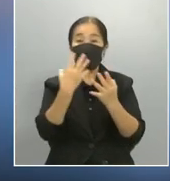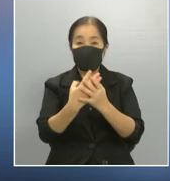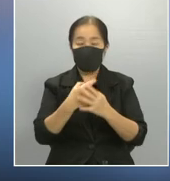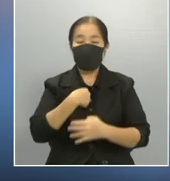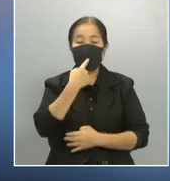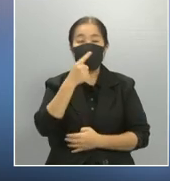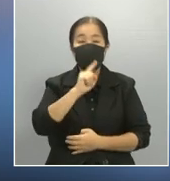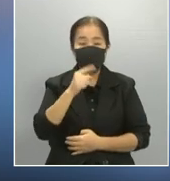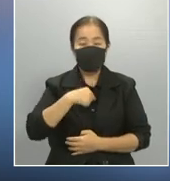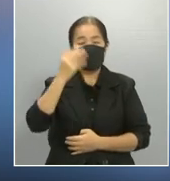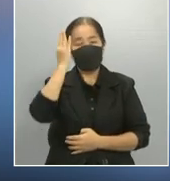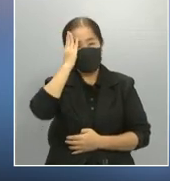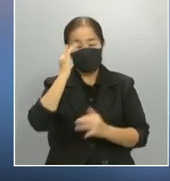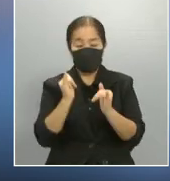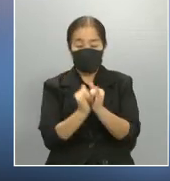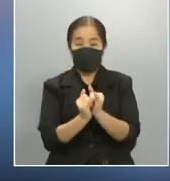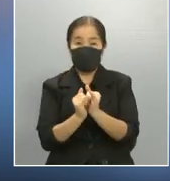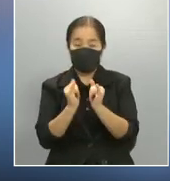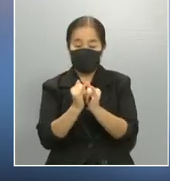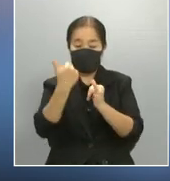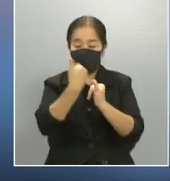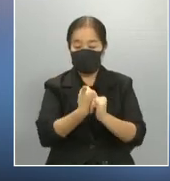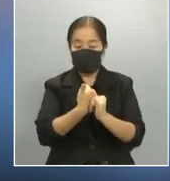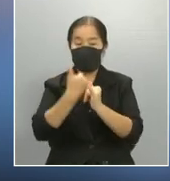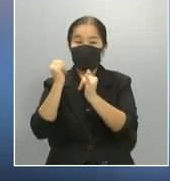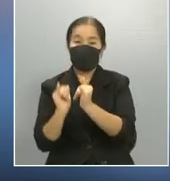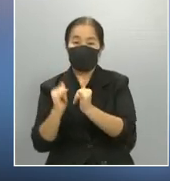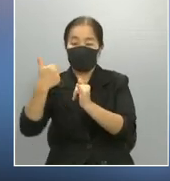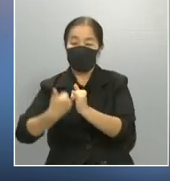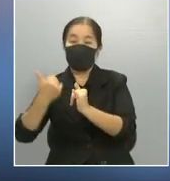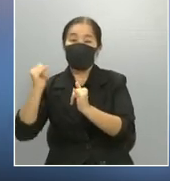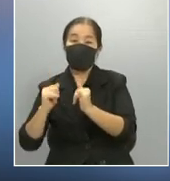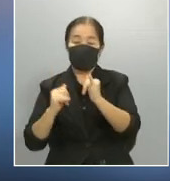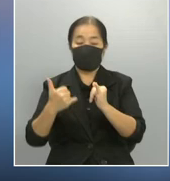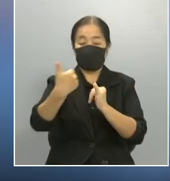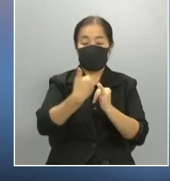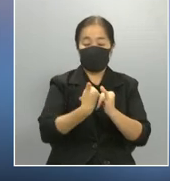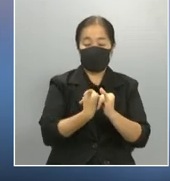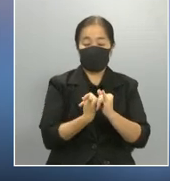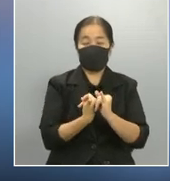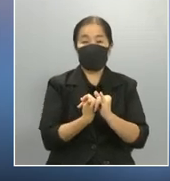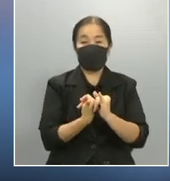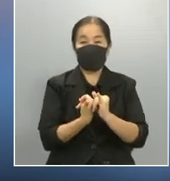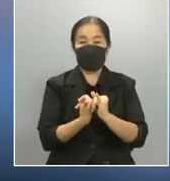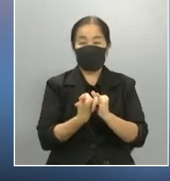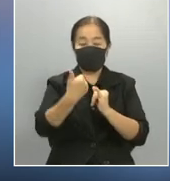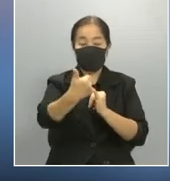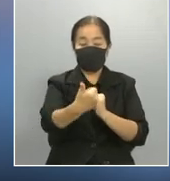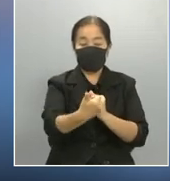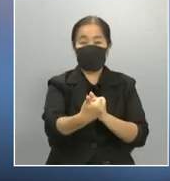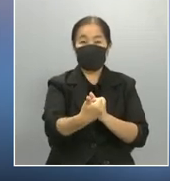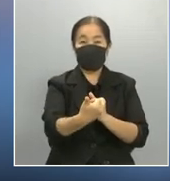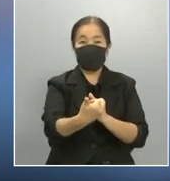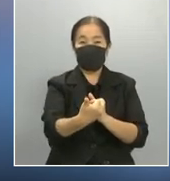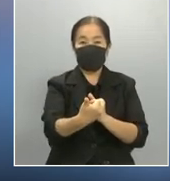นอนก็คือเหมือนกับต้องนอนสับหว่างกันนะคะก็คือเรานอนขาลงมาทางนี้คนที่นอนตรงข้ามเราขา